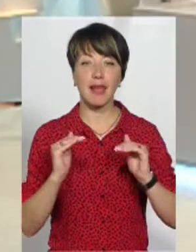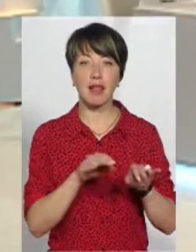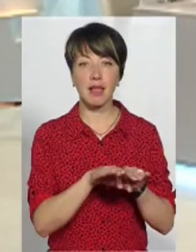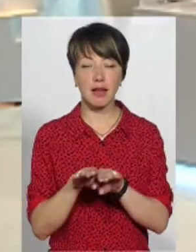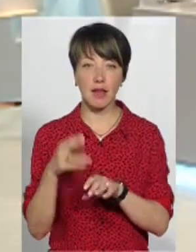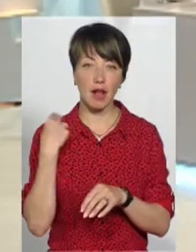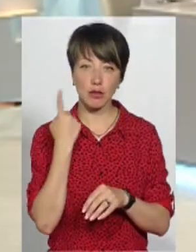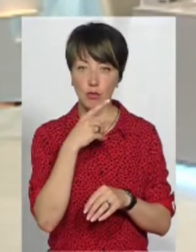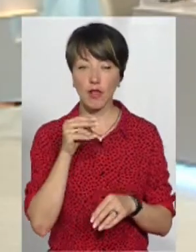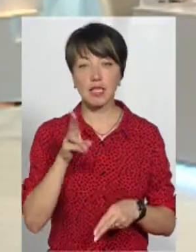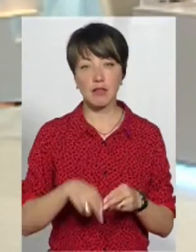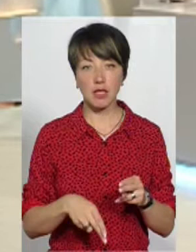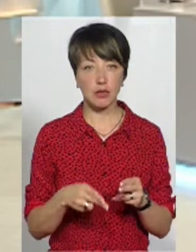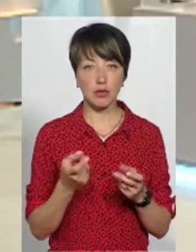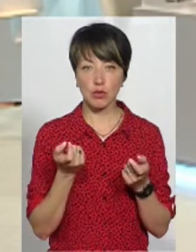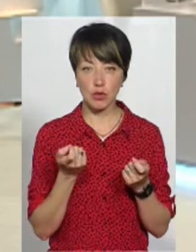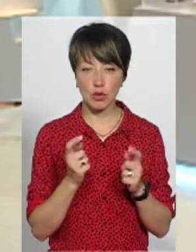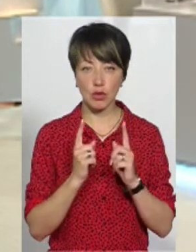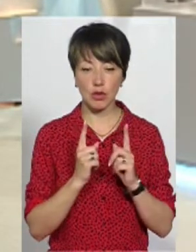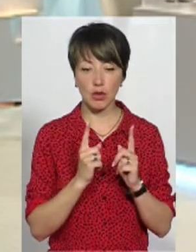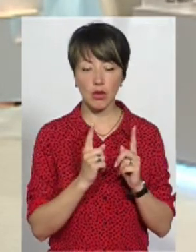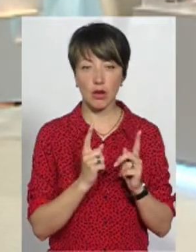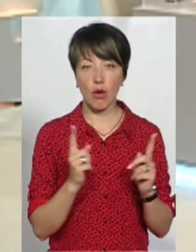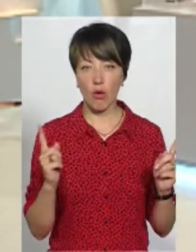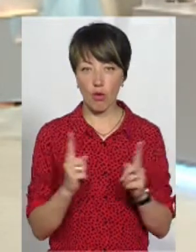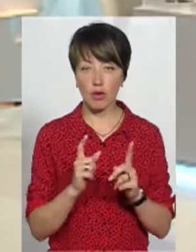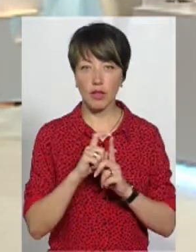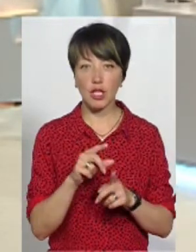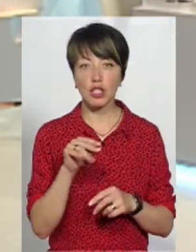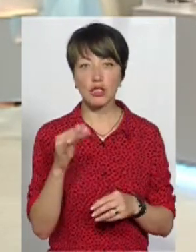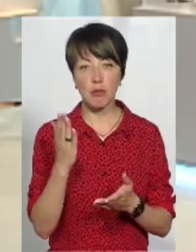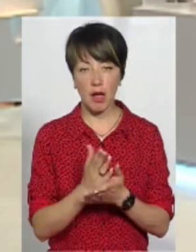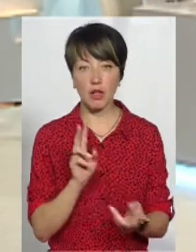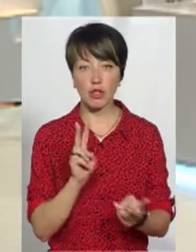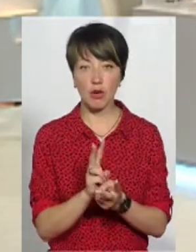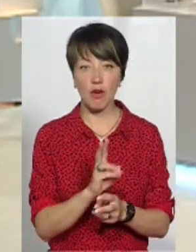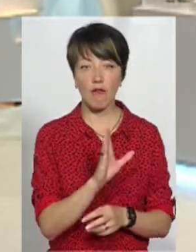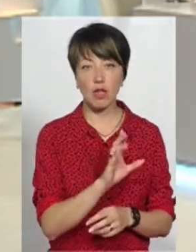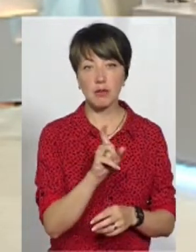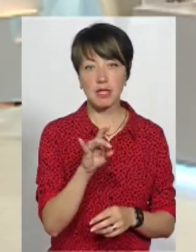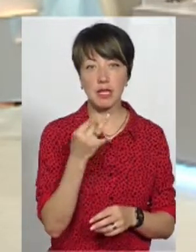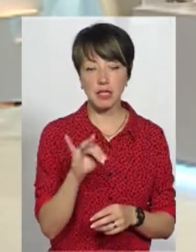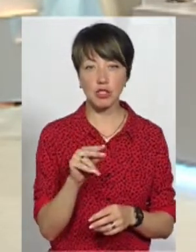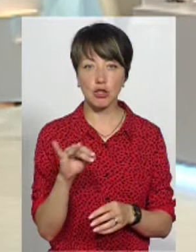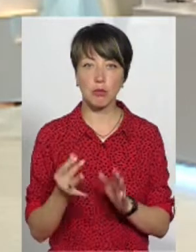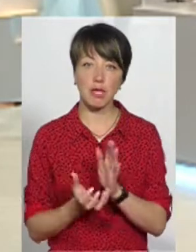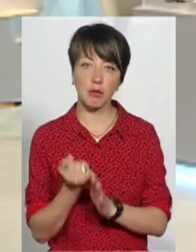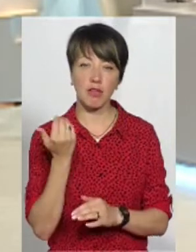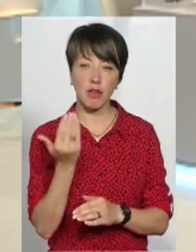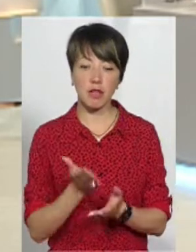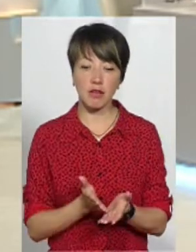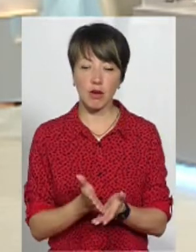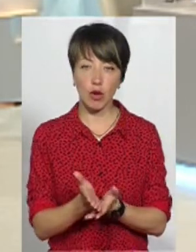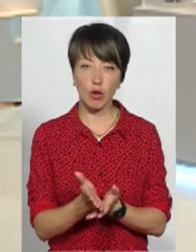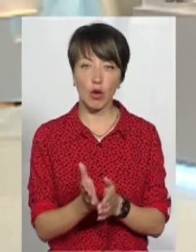мови. І на завершення, пані Лілія, буквально попрошу відповіді кількома реченнями. Чи мали ви зустріч зустріч уже з Володимиром Зеленським. Чи підтримує він